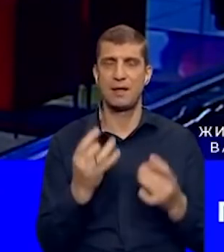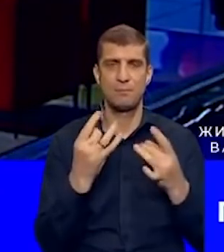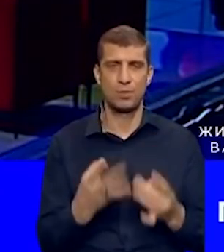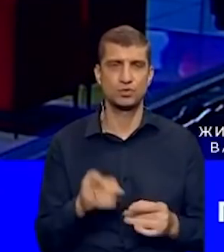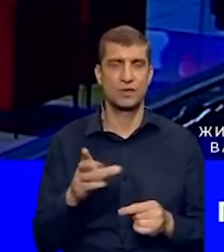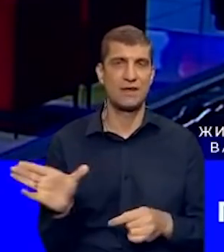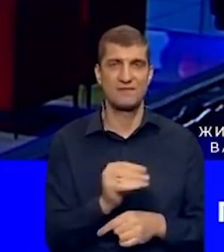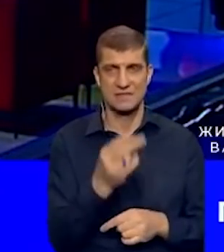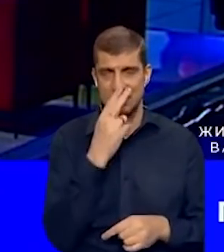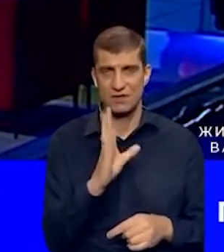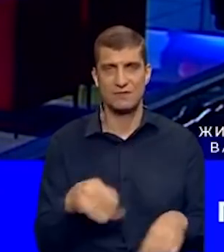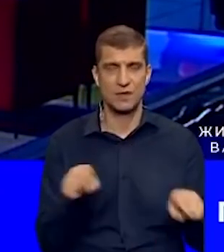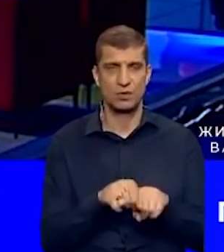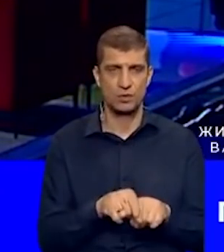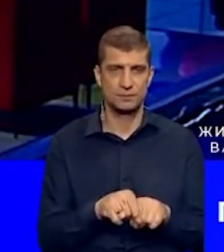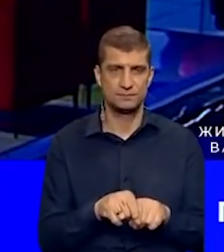все дивляться